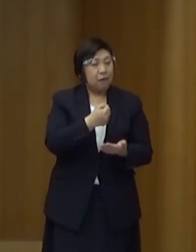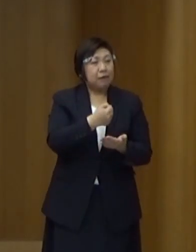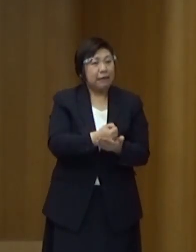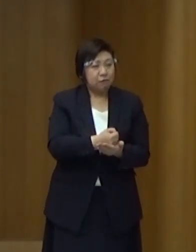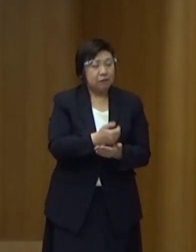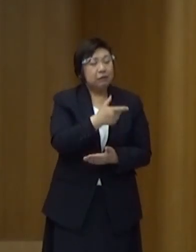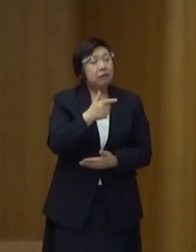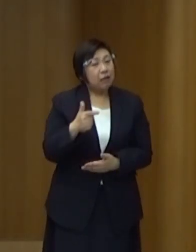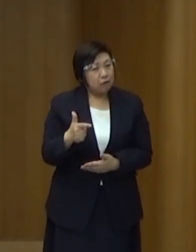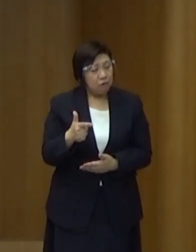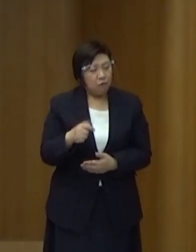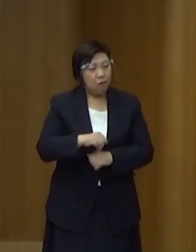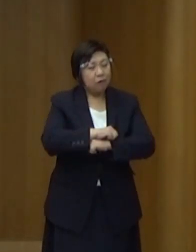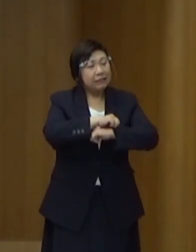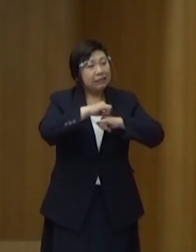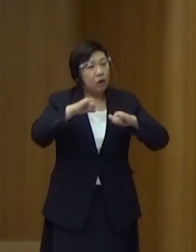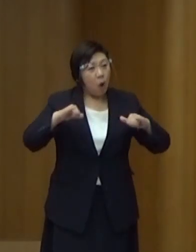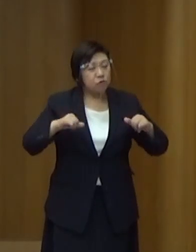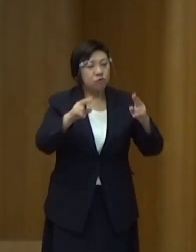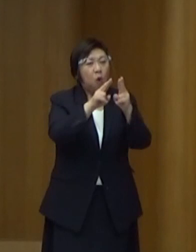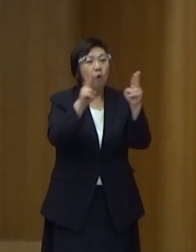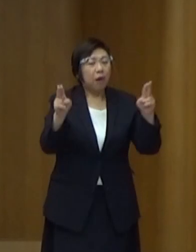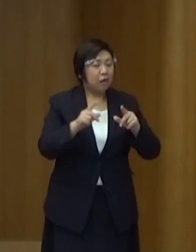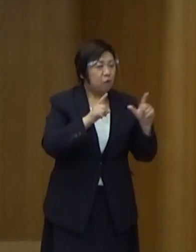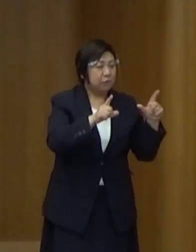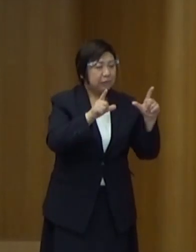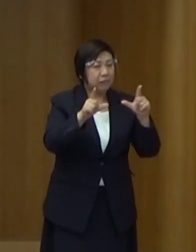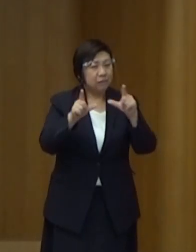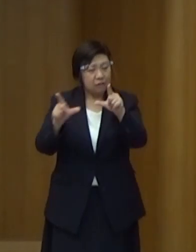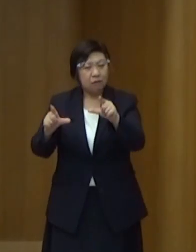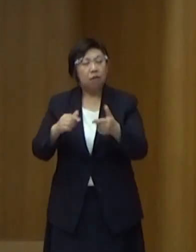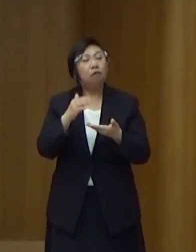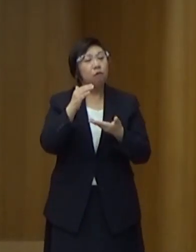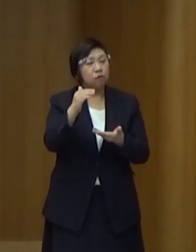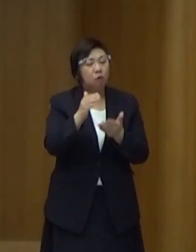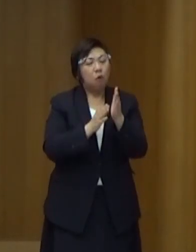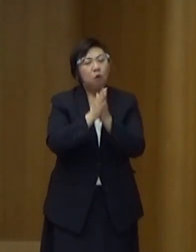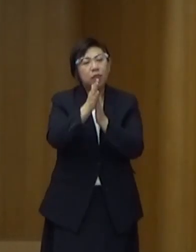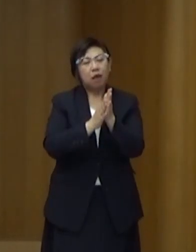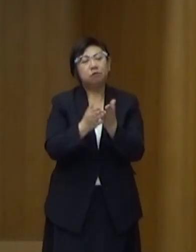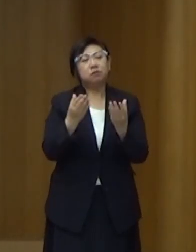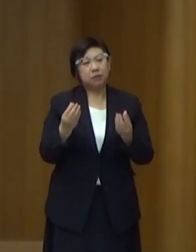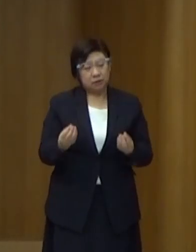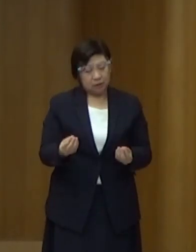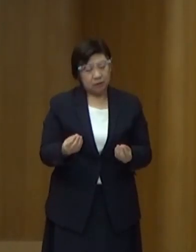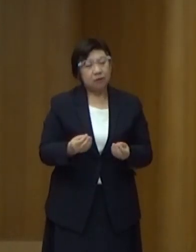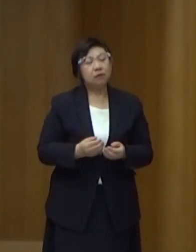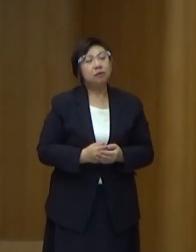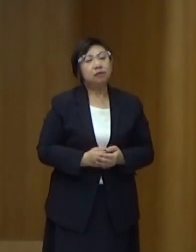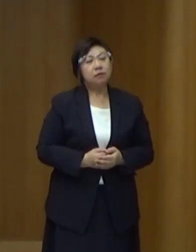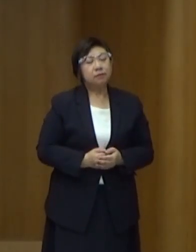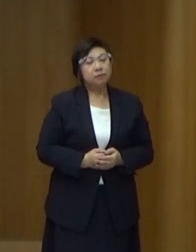といったものを広く道民の皆様に発信をされるようにお願いをしまして、